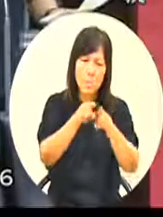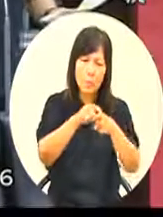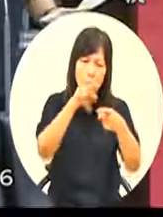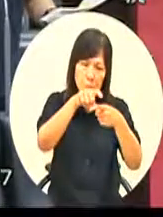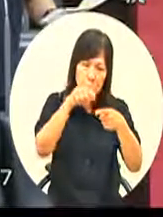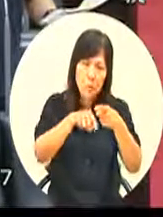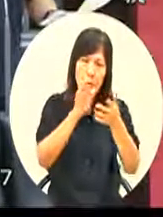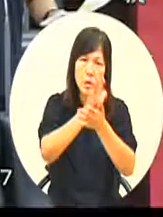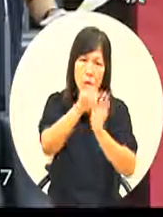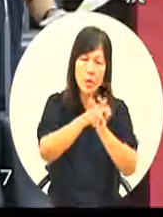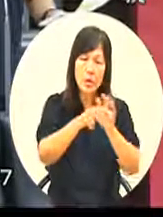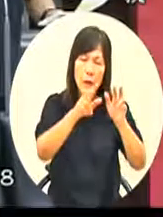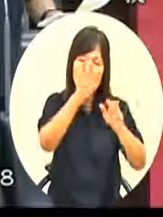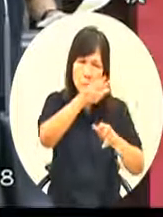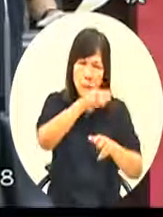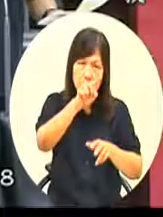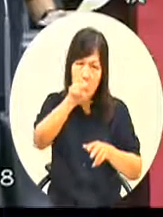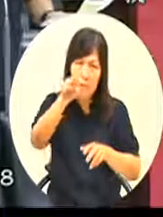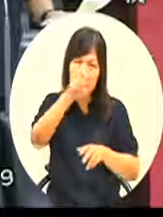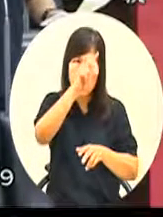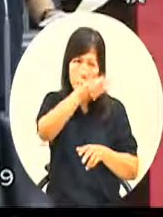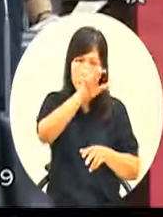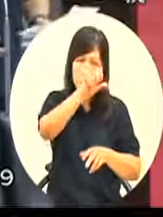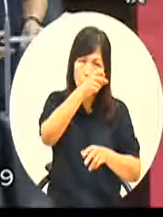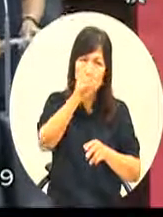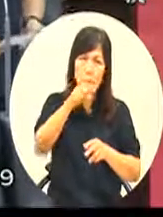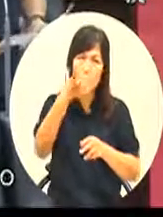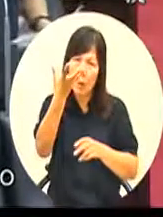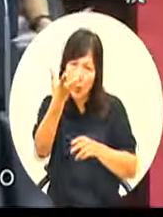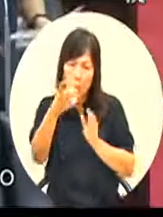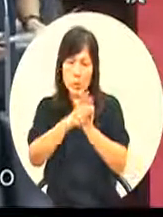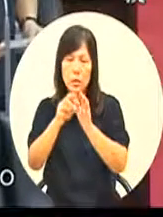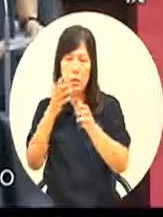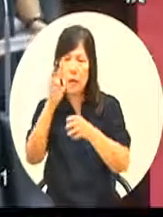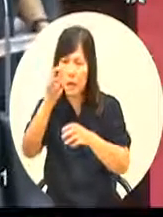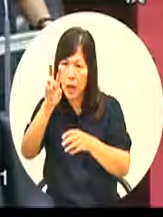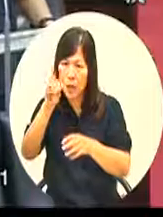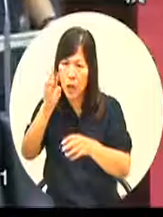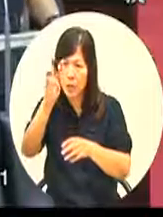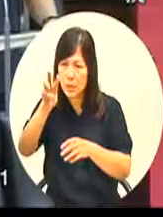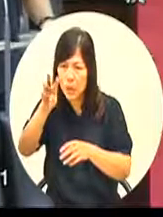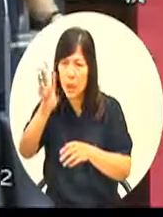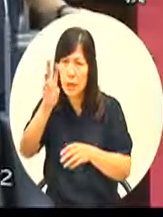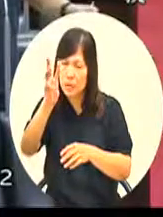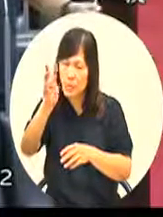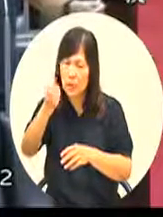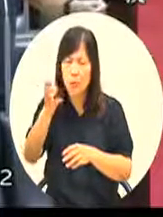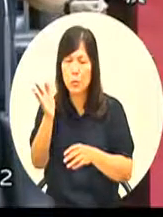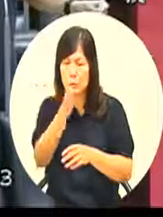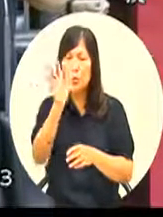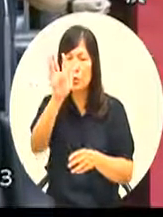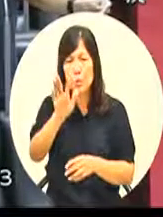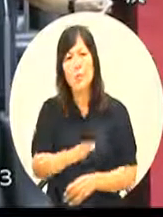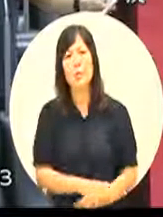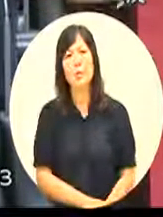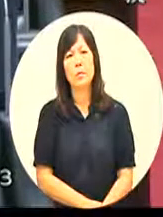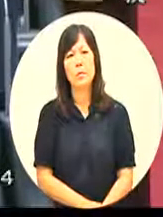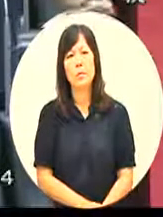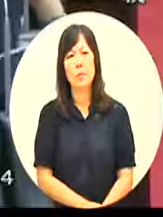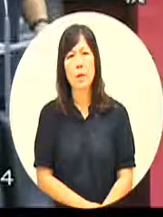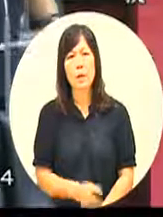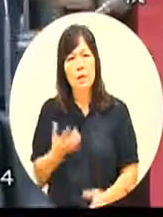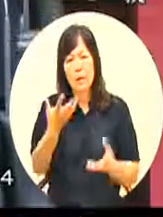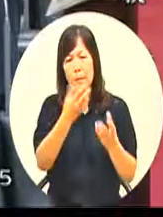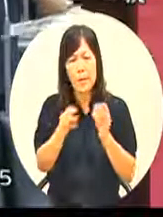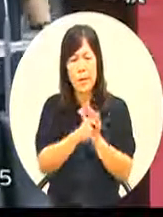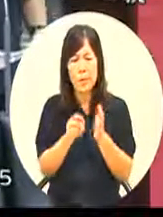大概在7500比较少，但是比较多可能会到2-3万块都有哈。所以没有办法